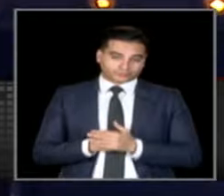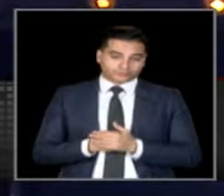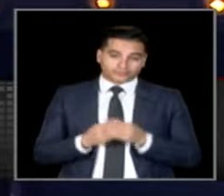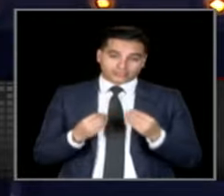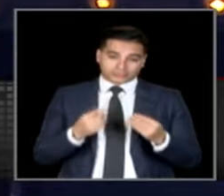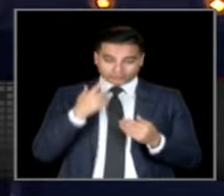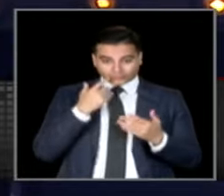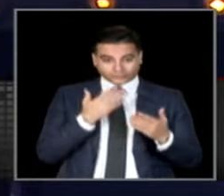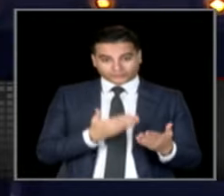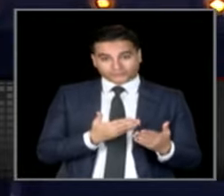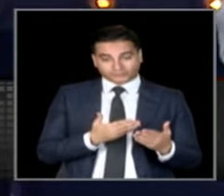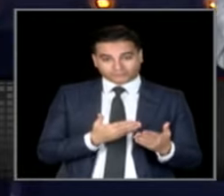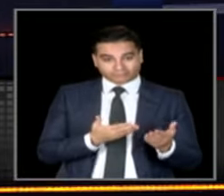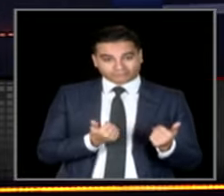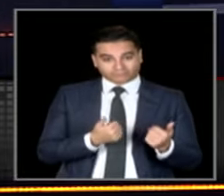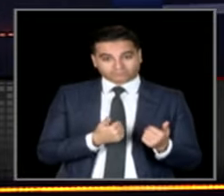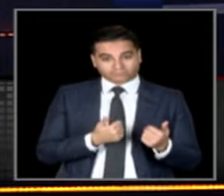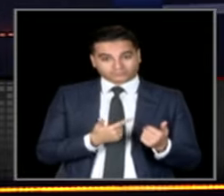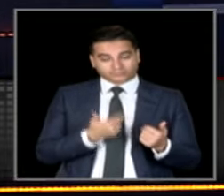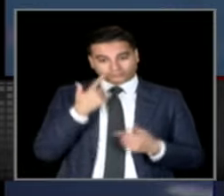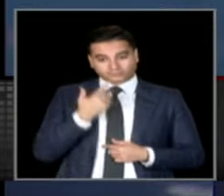نستنى نشوف ميدو هيقول إيه.